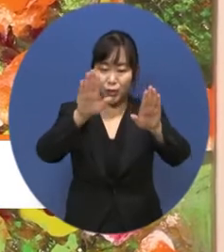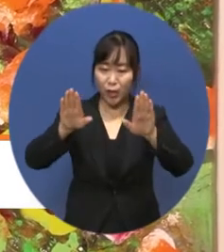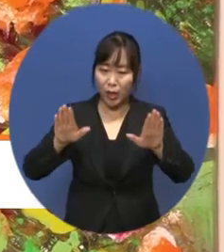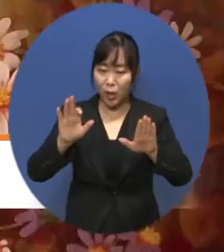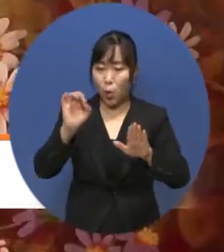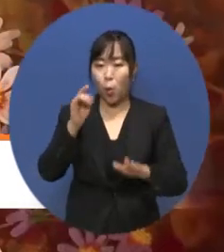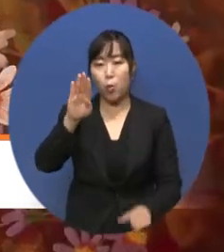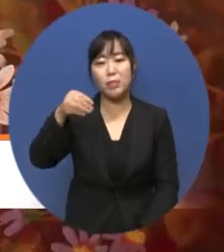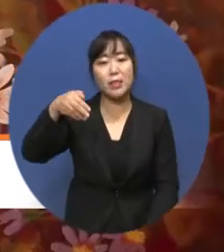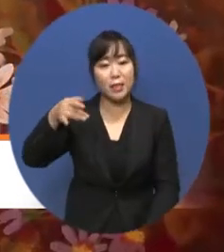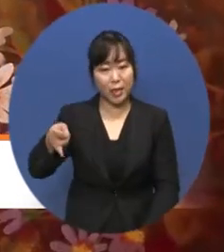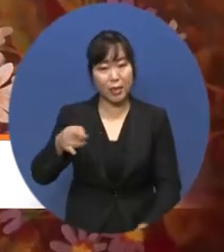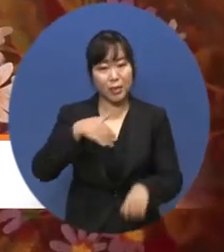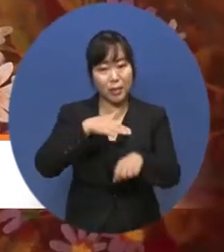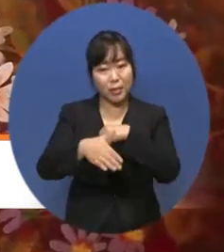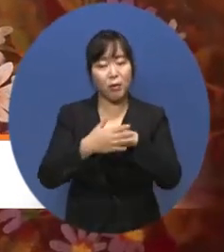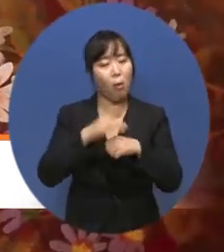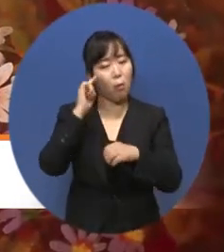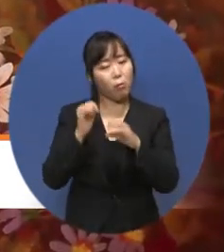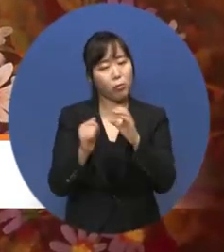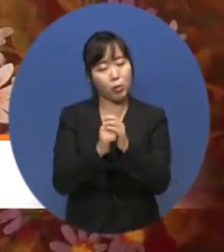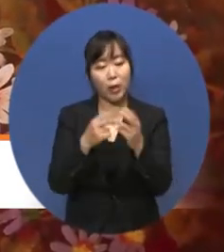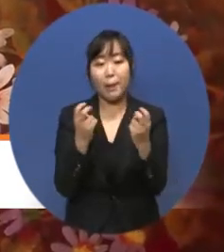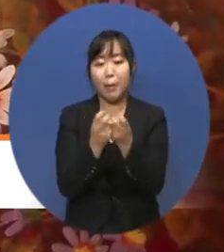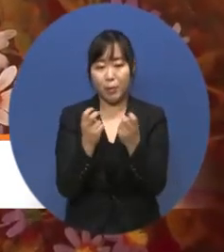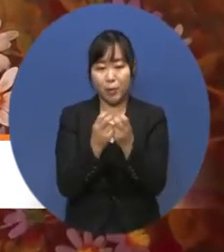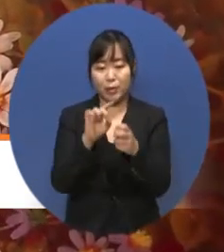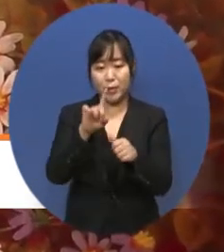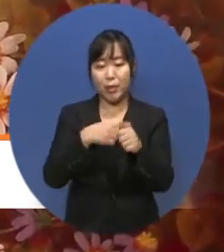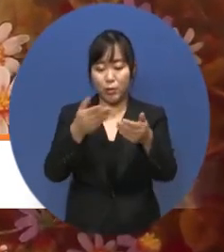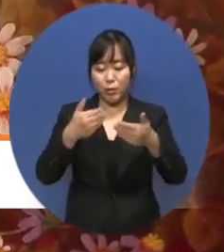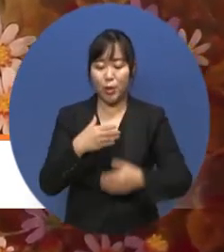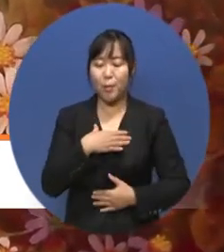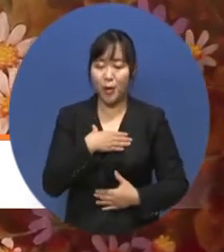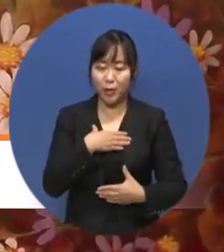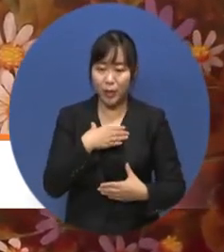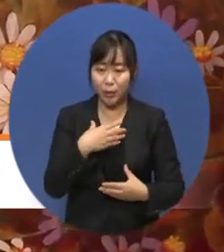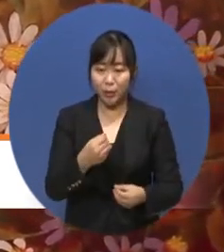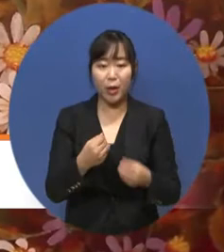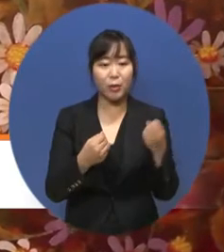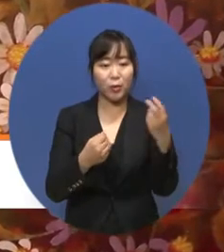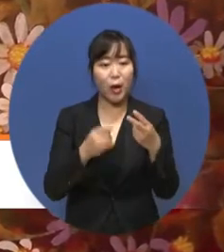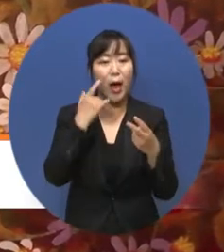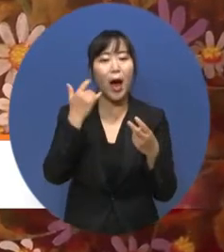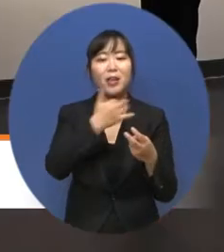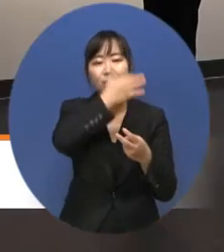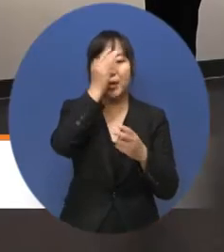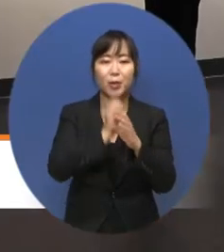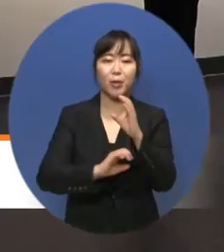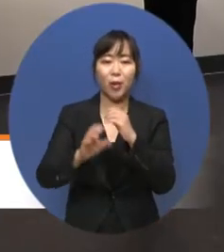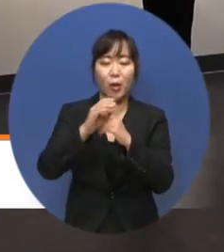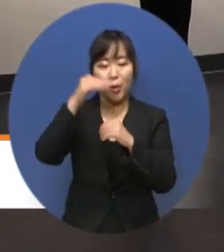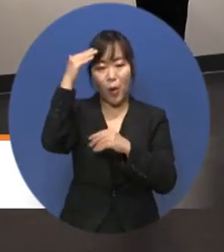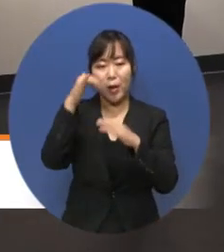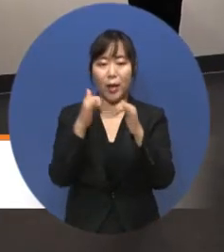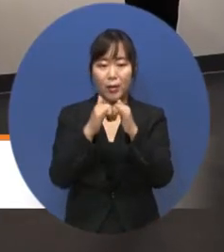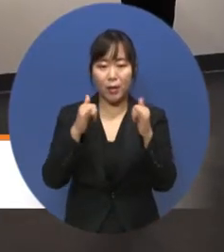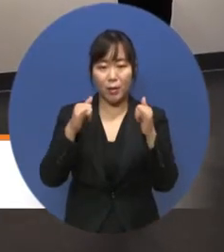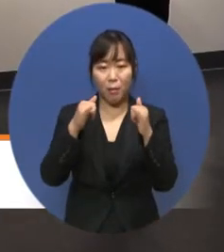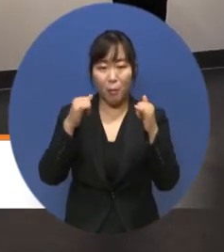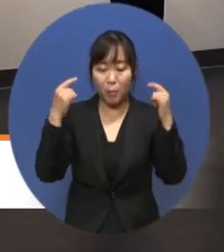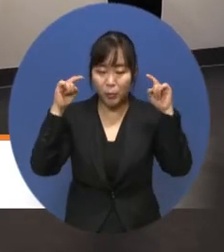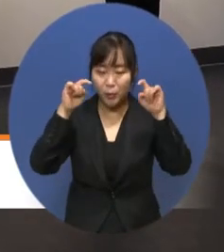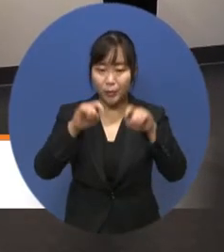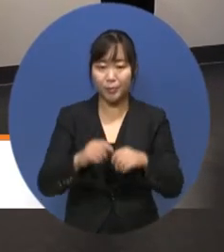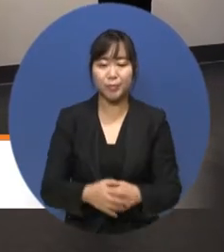오브제 작품은 그녀만의 독특한 기법으로 자연이 주는 편안함과 아름다움이 더해 관람객들의